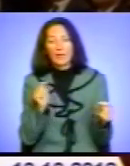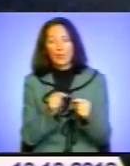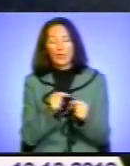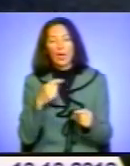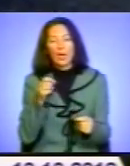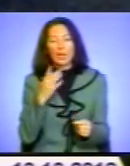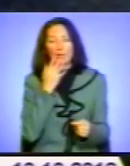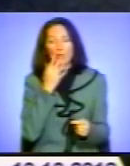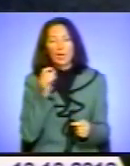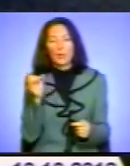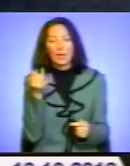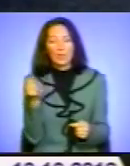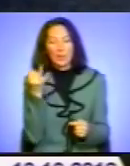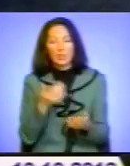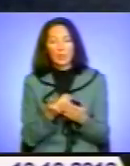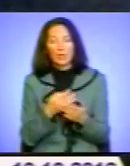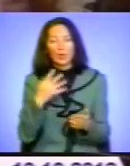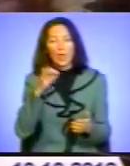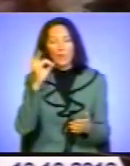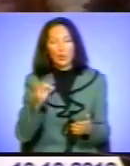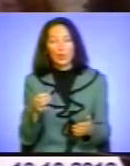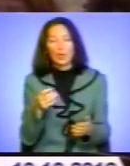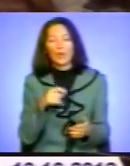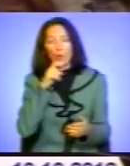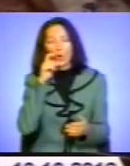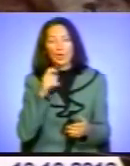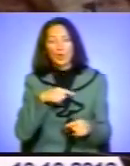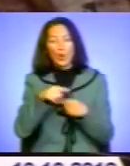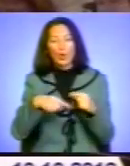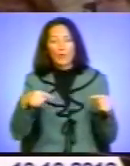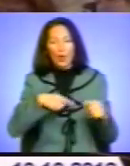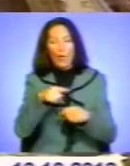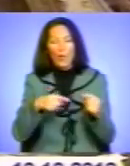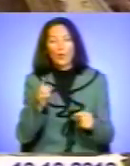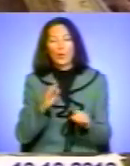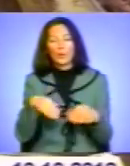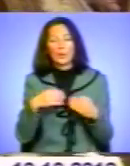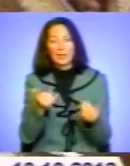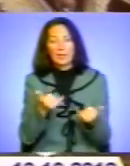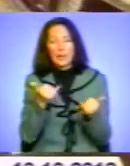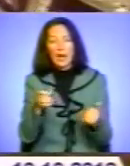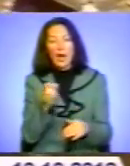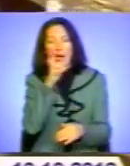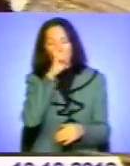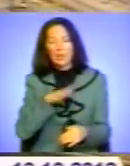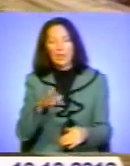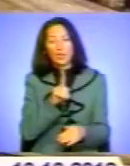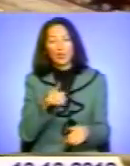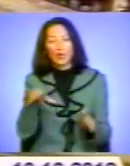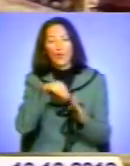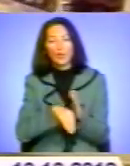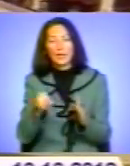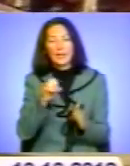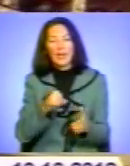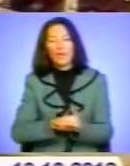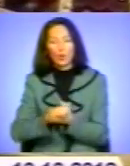близько 40% міжнародного товарообігу України припадає на країни, що входять до Союзу. Водночас інші 30% припадають на країни